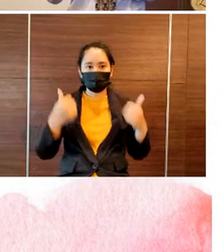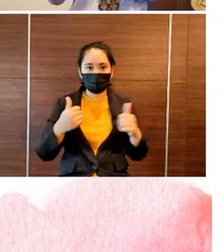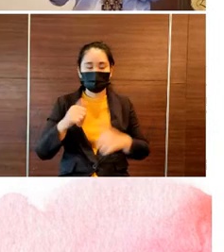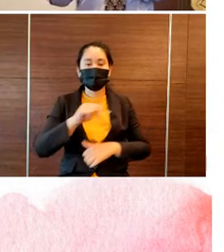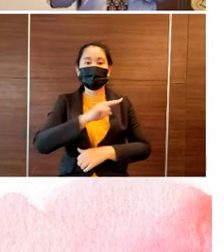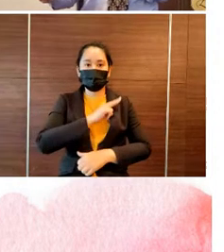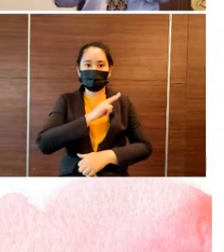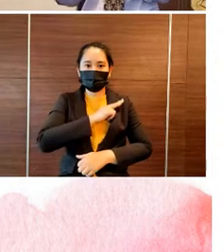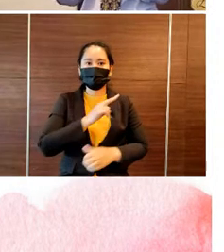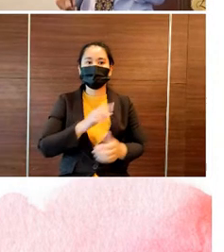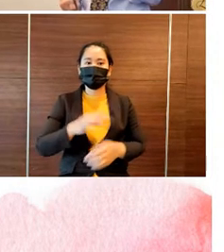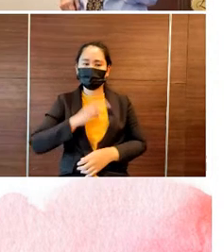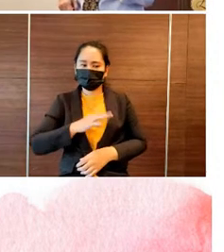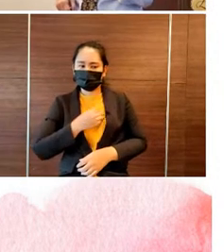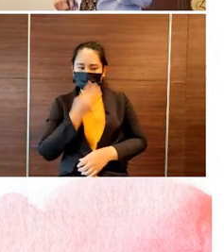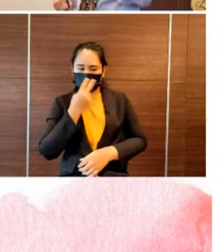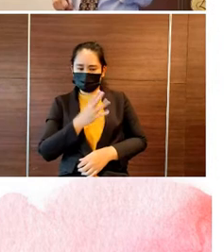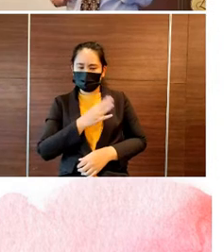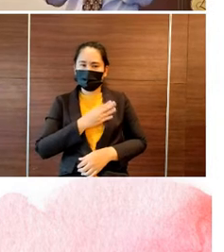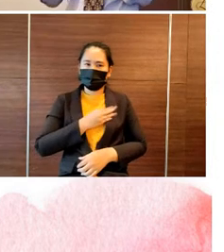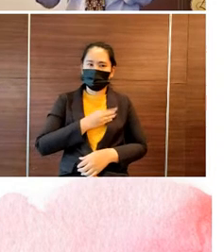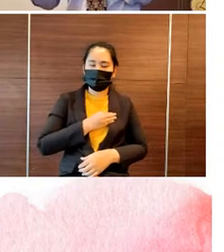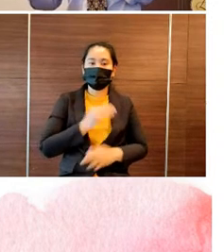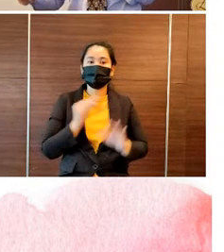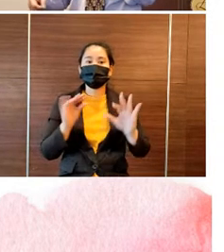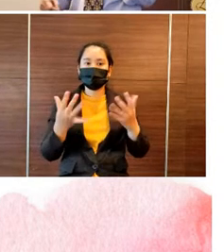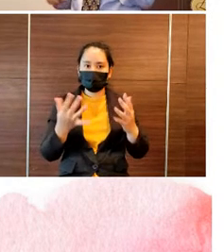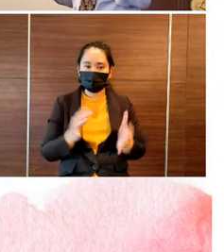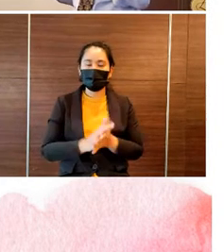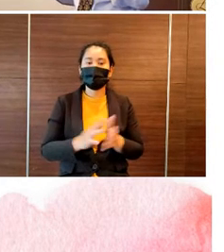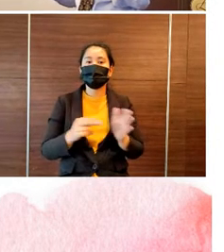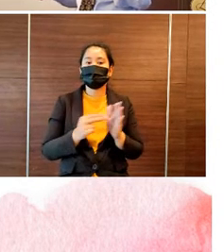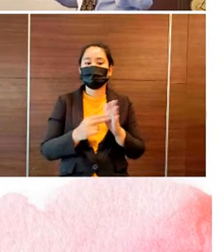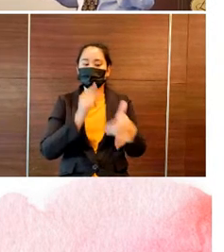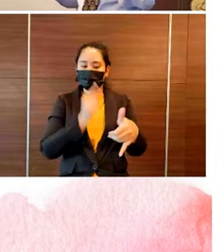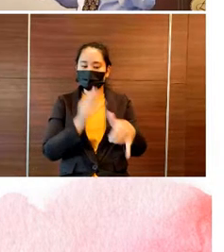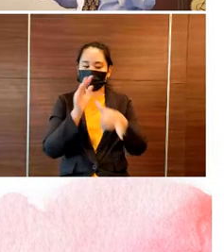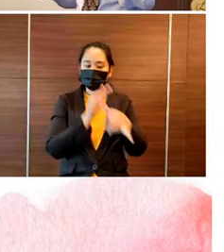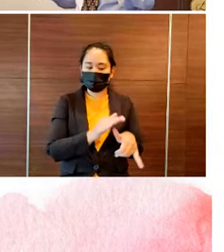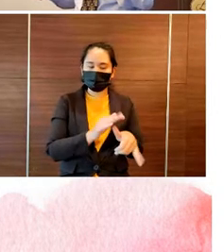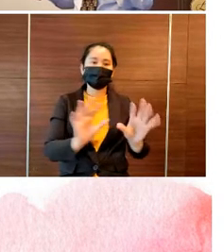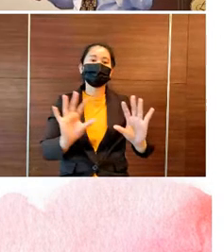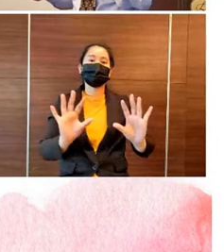ปราศจากความกลัวเรื่องของการตีตราการเลือกปฏิบัติ